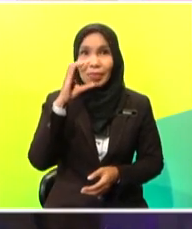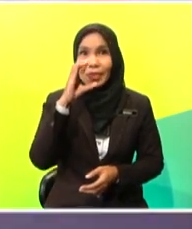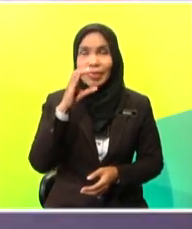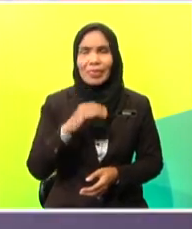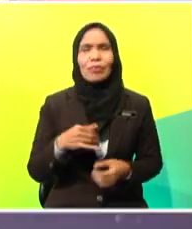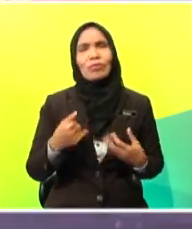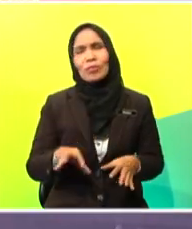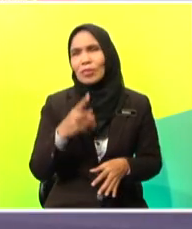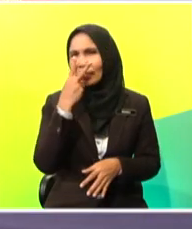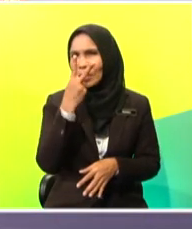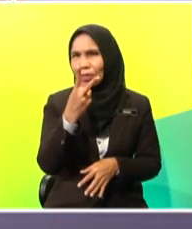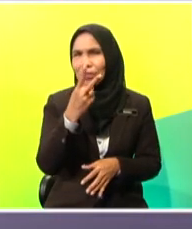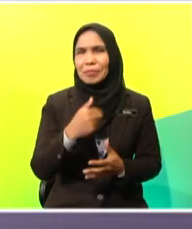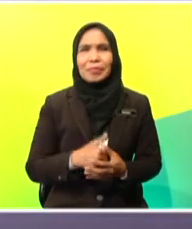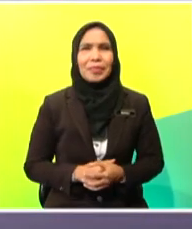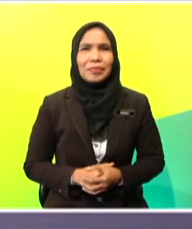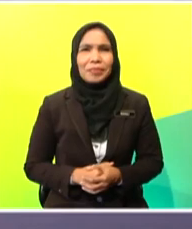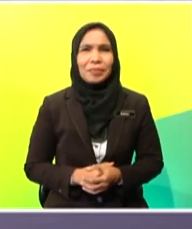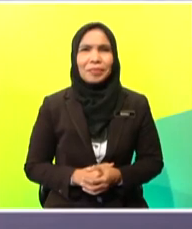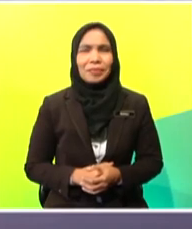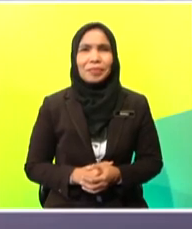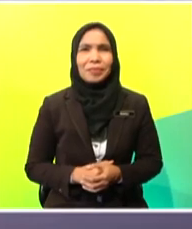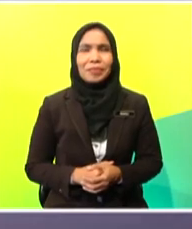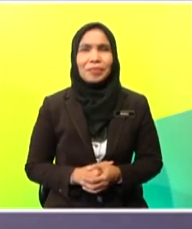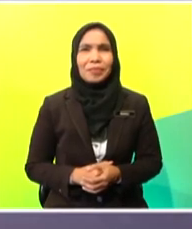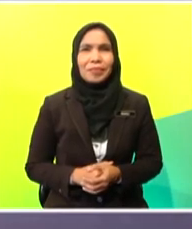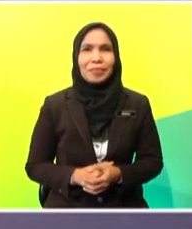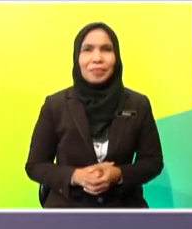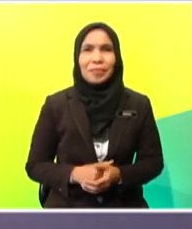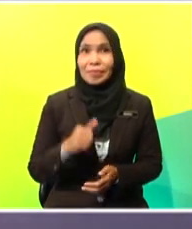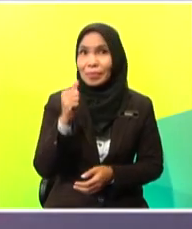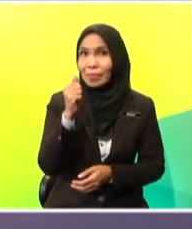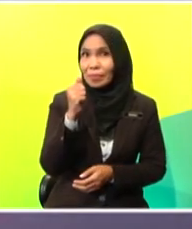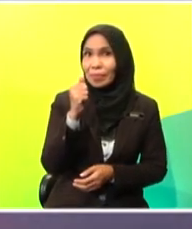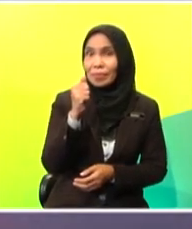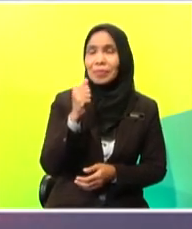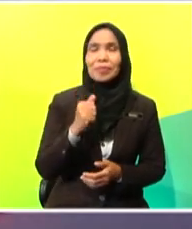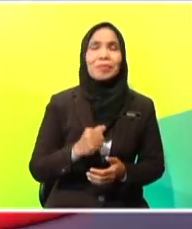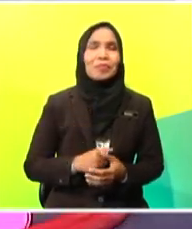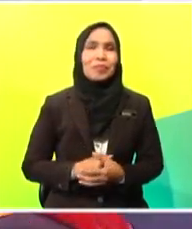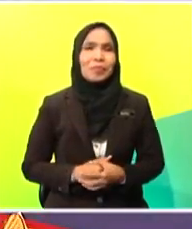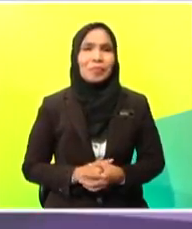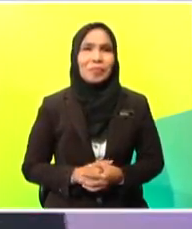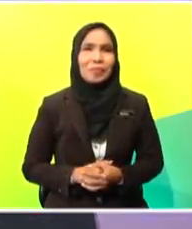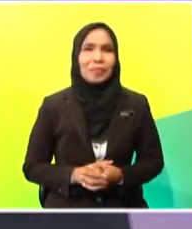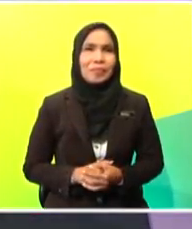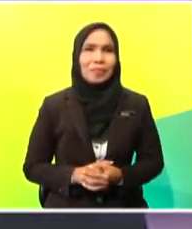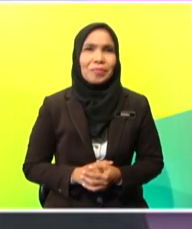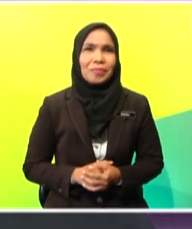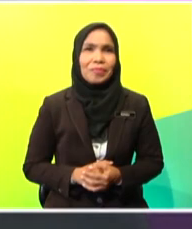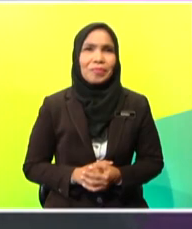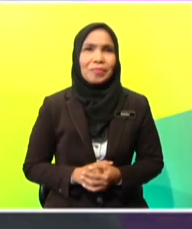saya Wow ihwal matikan nih oke ikuti dulu nih